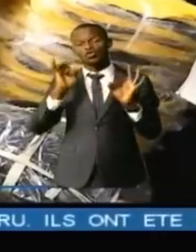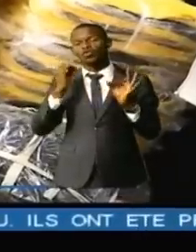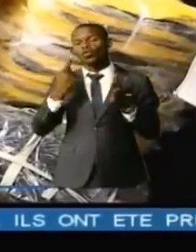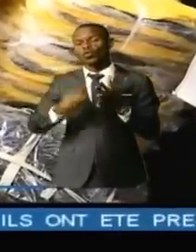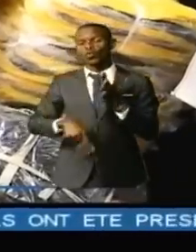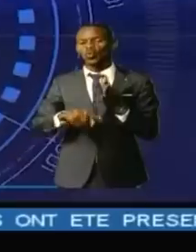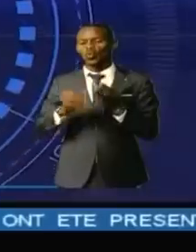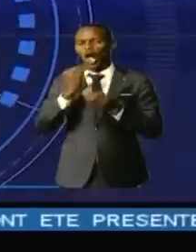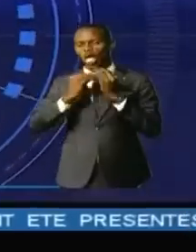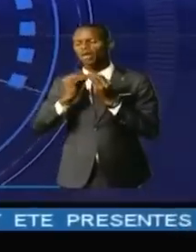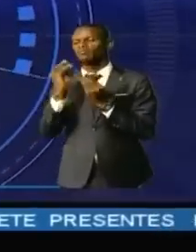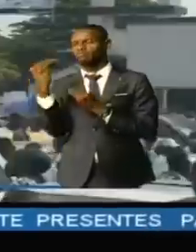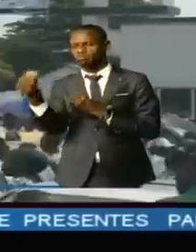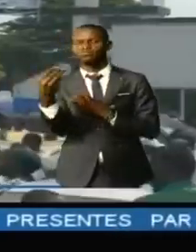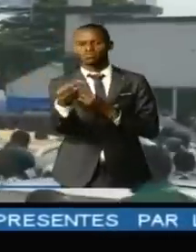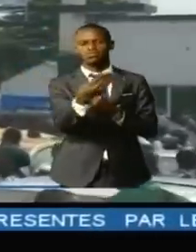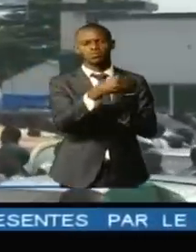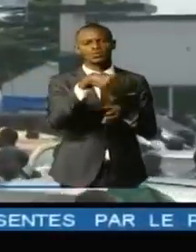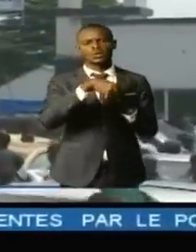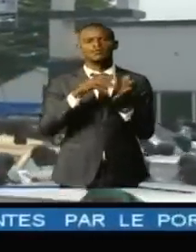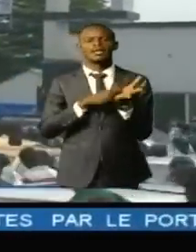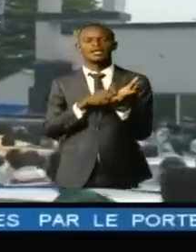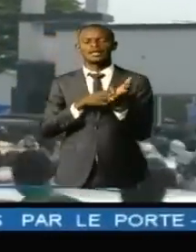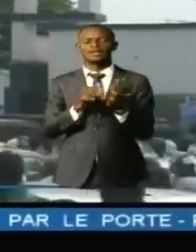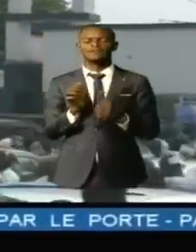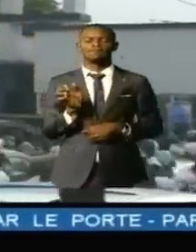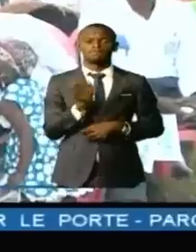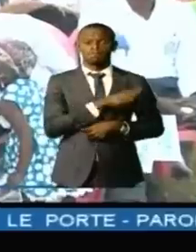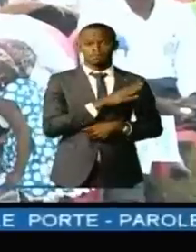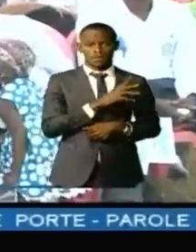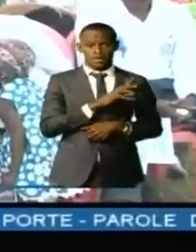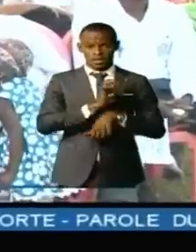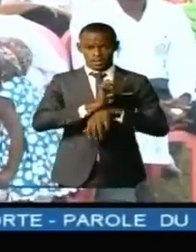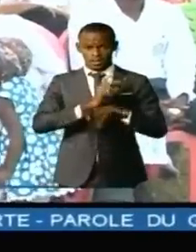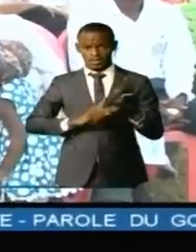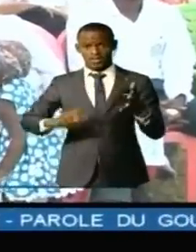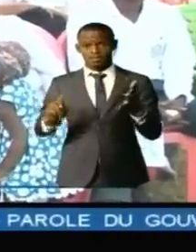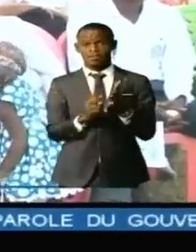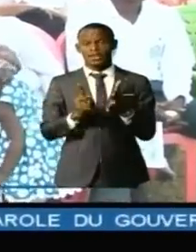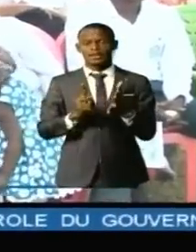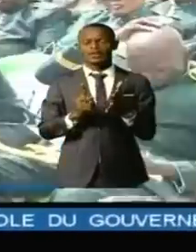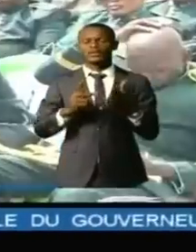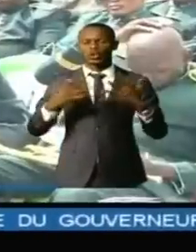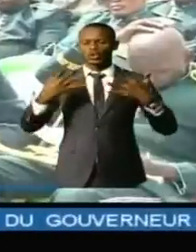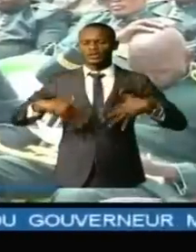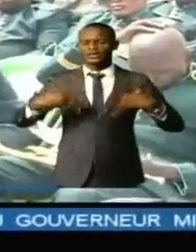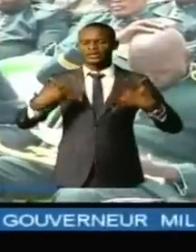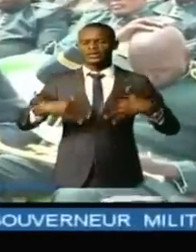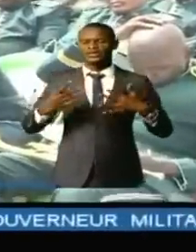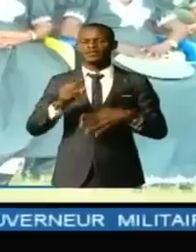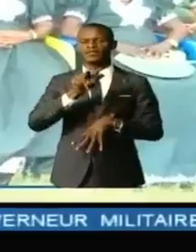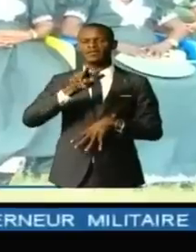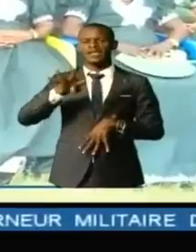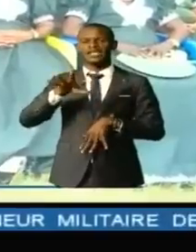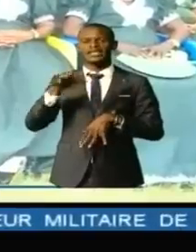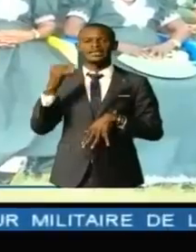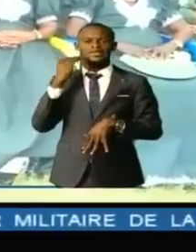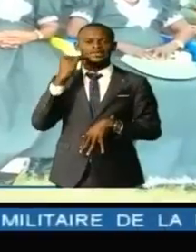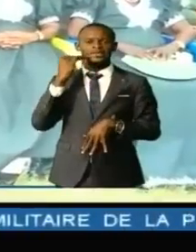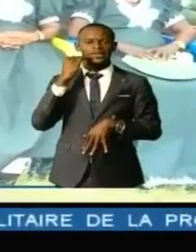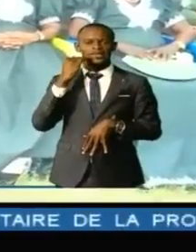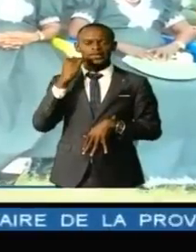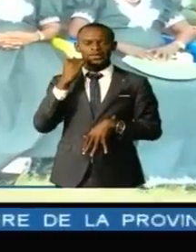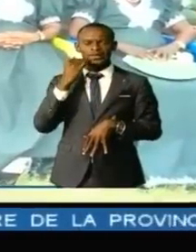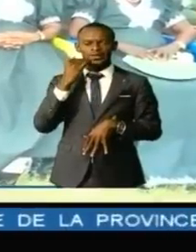cantines scolaires. Enfin, les Kimbanguistes ont célébré ce 25 mai la Noël selon les us et coutumes de